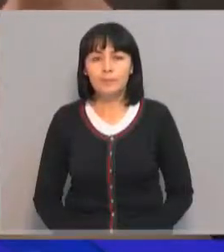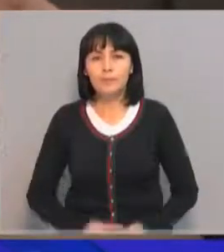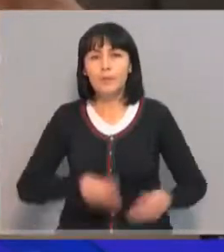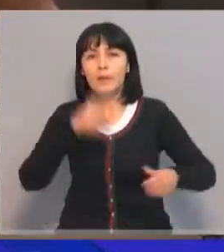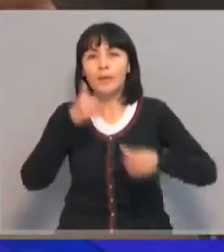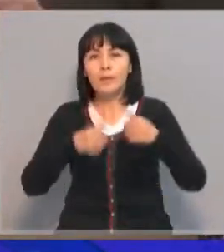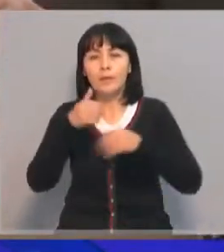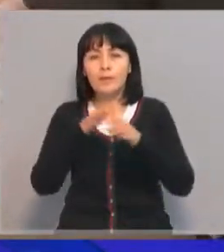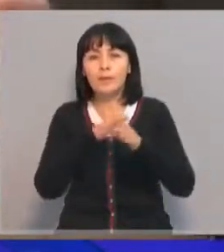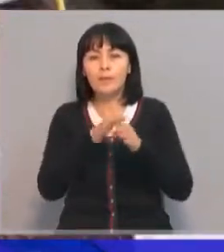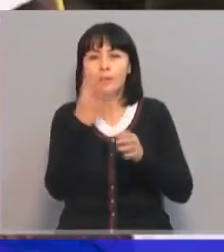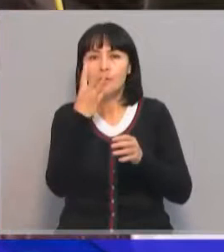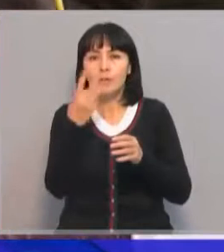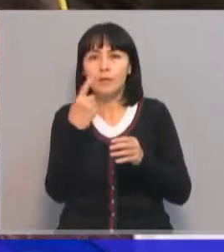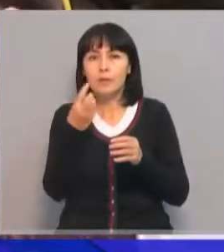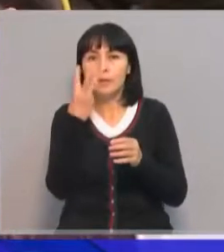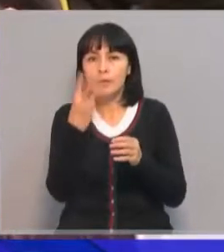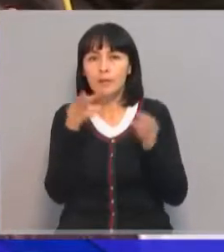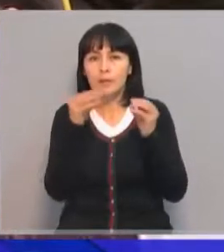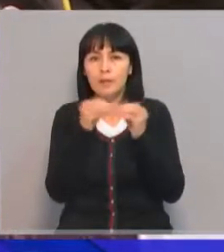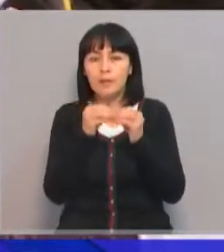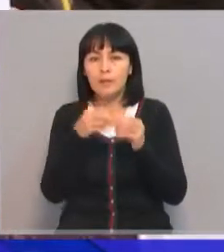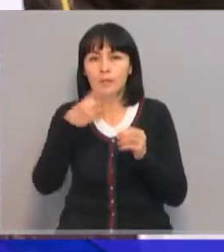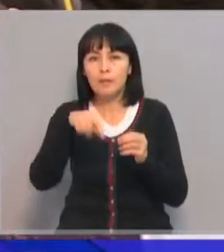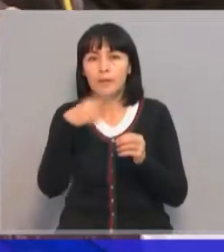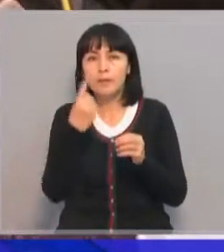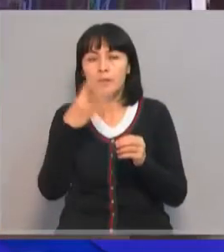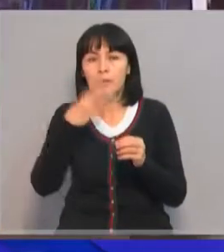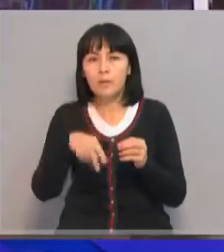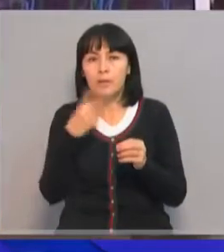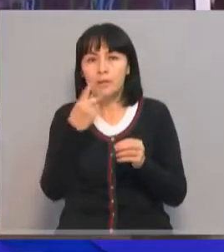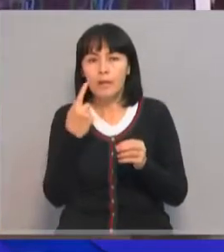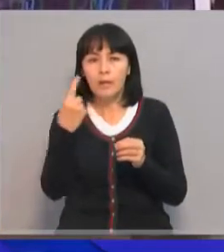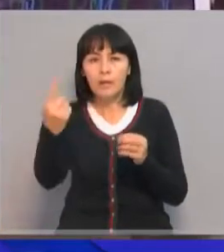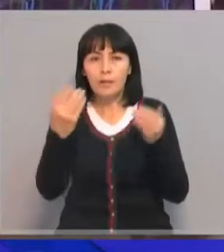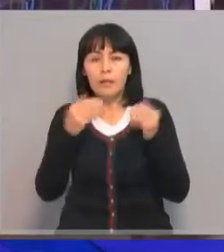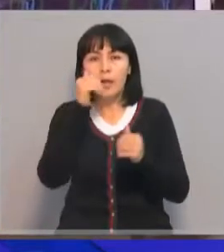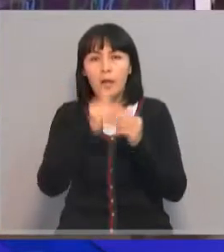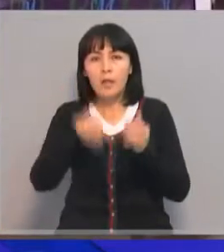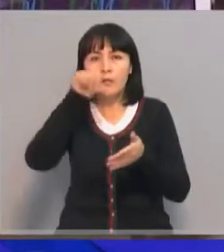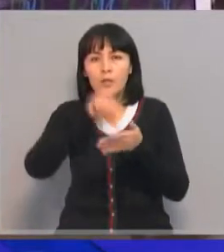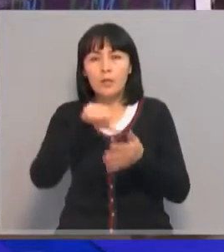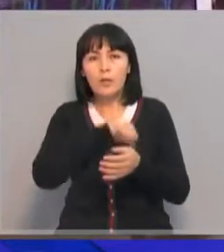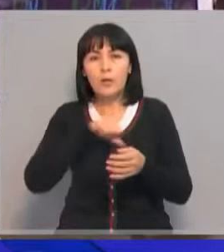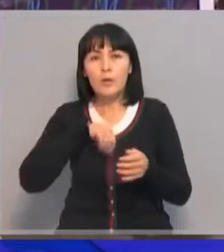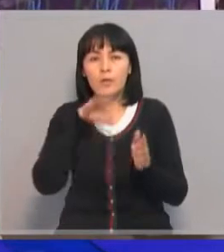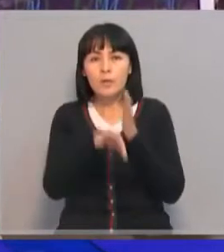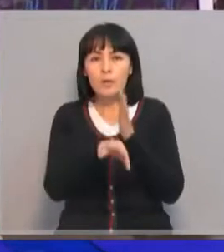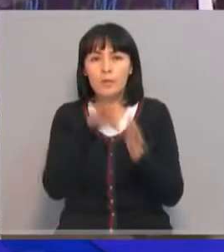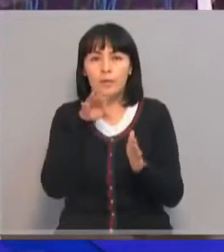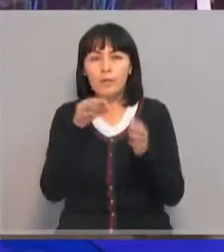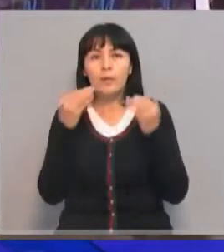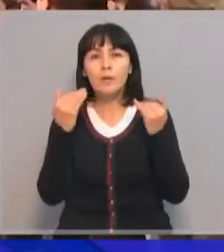Марафон состоял из 4 дистанций – 3, 10, 21 и 42 километра. Каждый участник самостоятельно выбирал